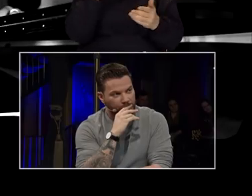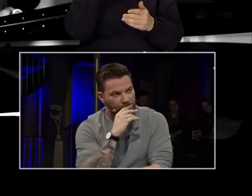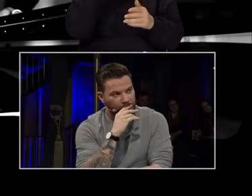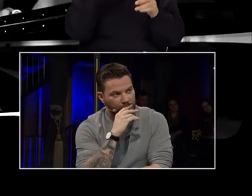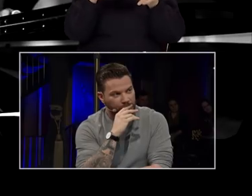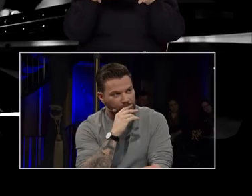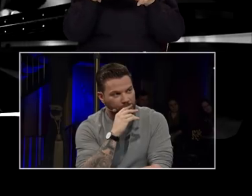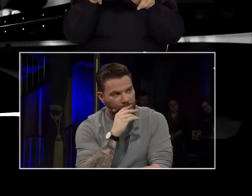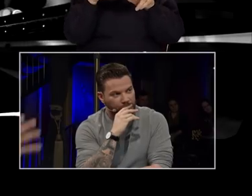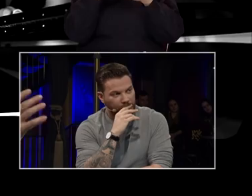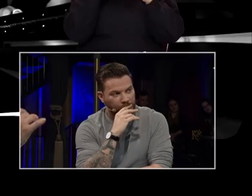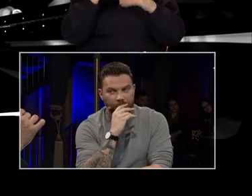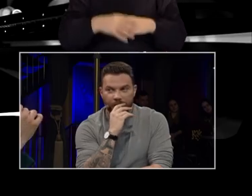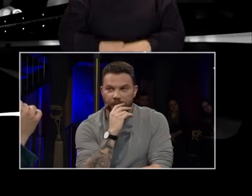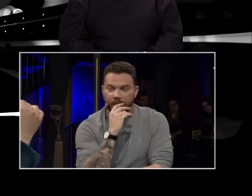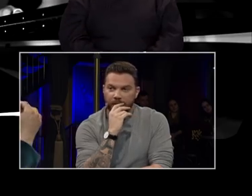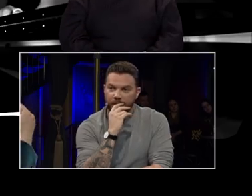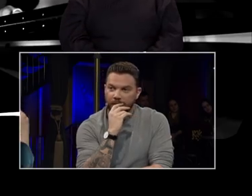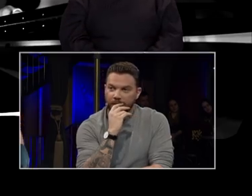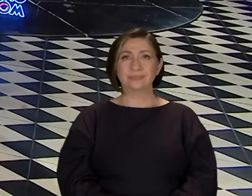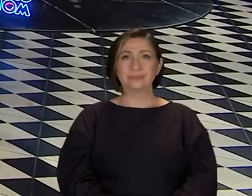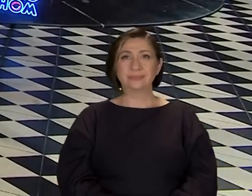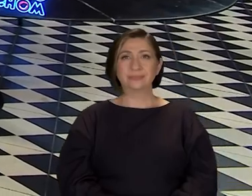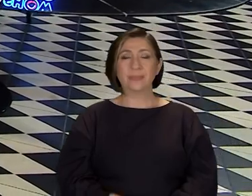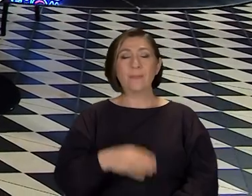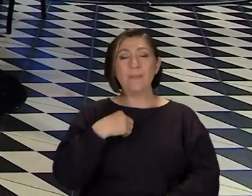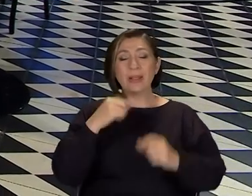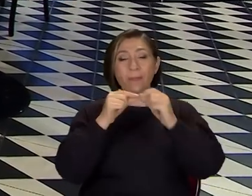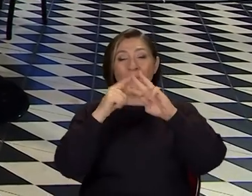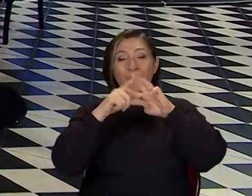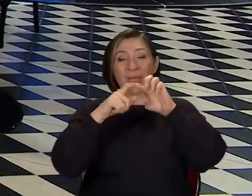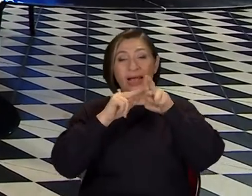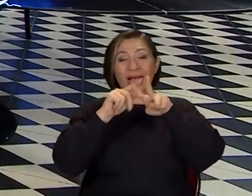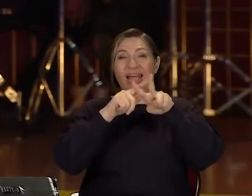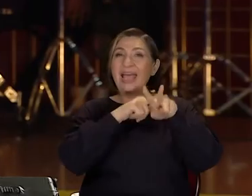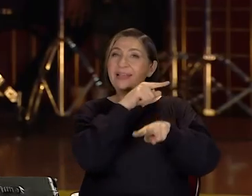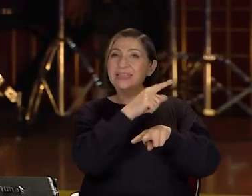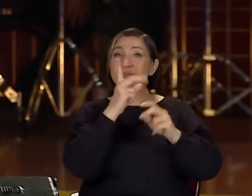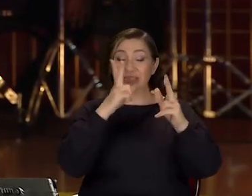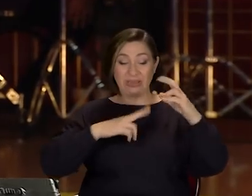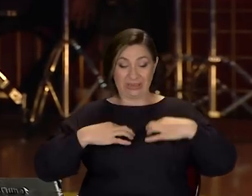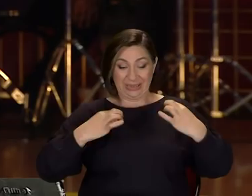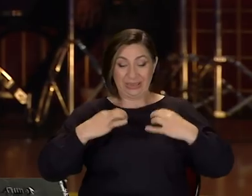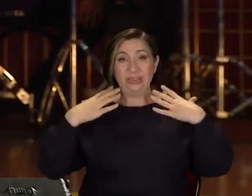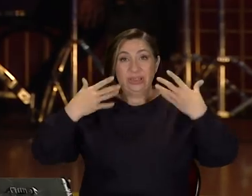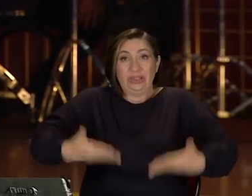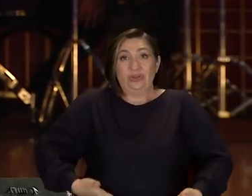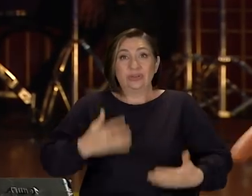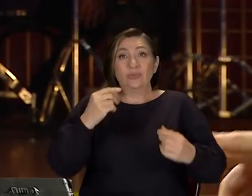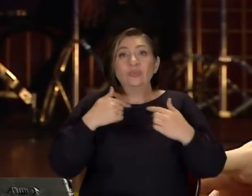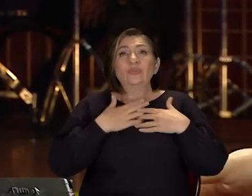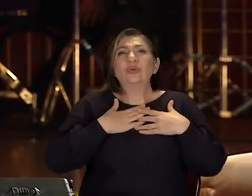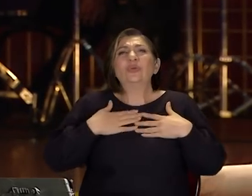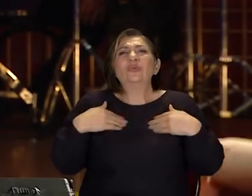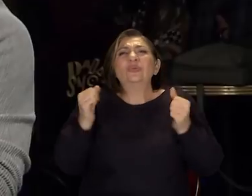böyle mutluyken. Dön. Ya ben Berkay'a bir tişört alacağım. Bu buralarını hep